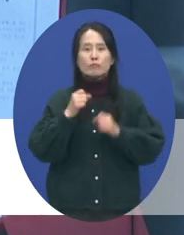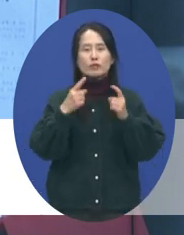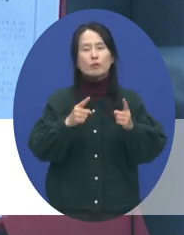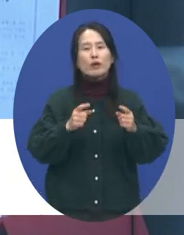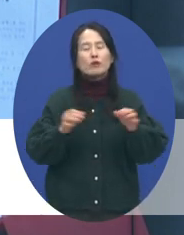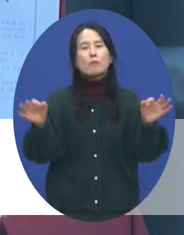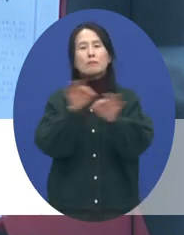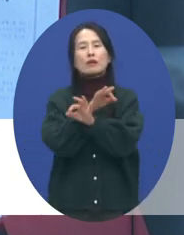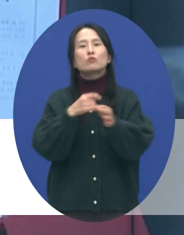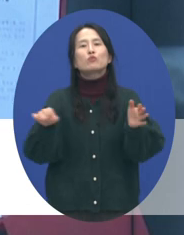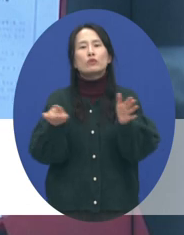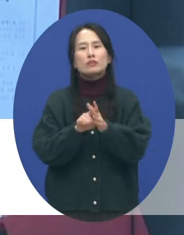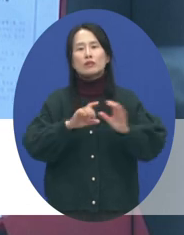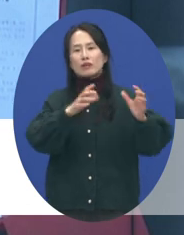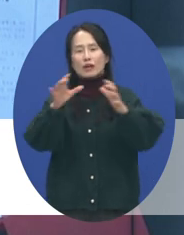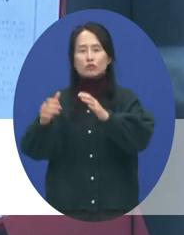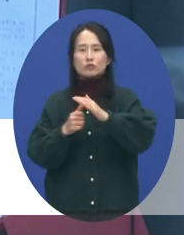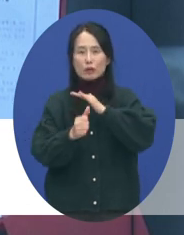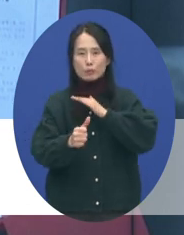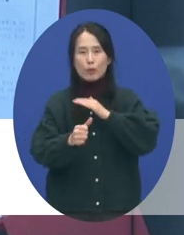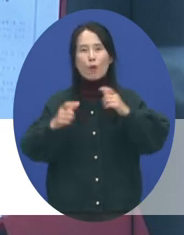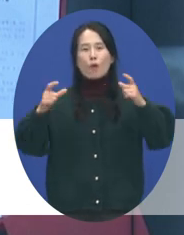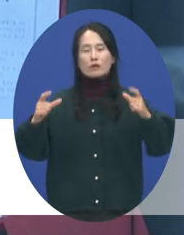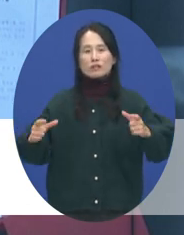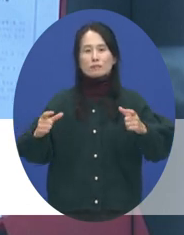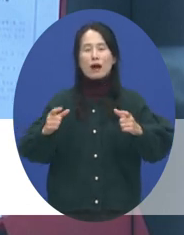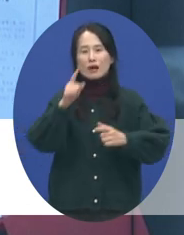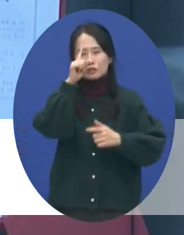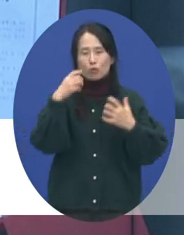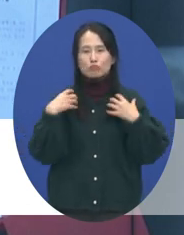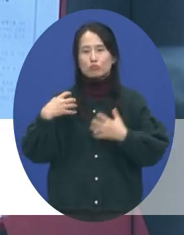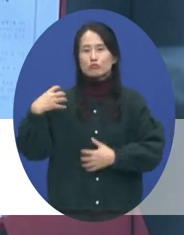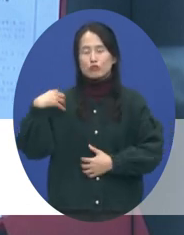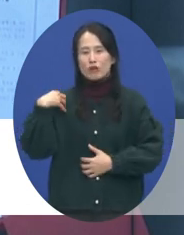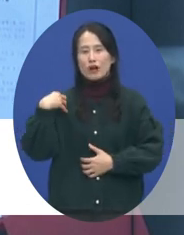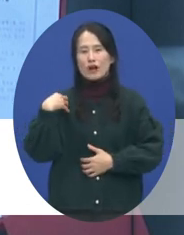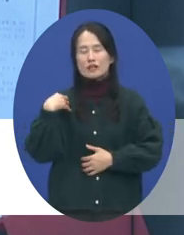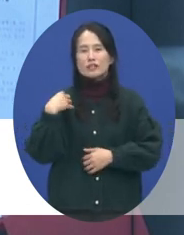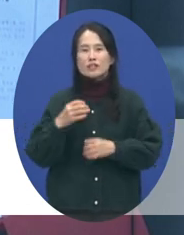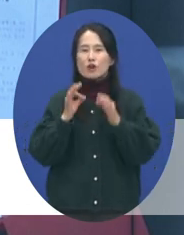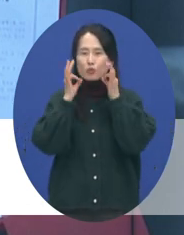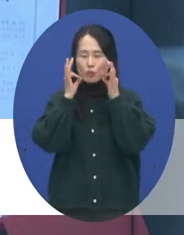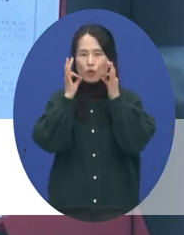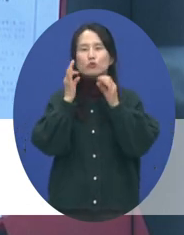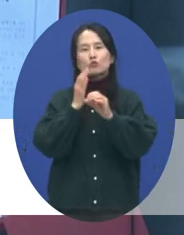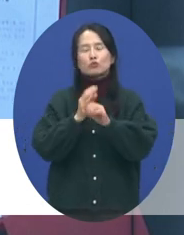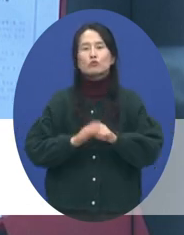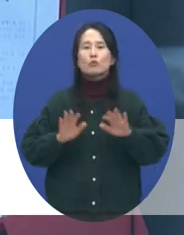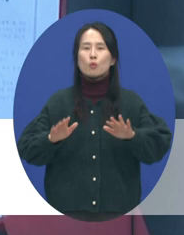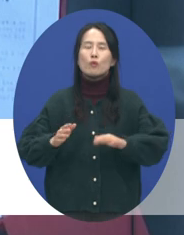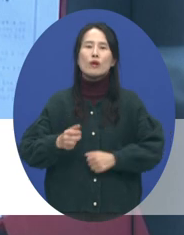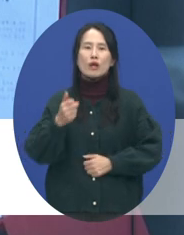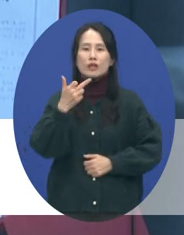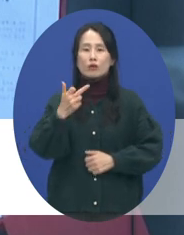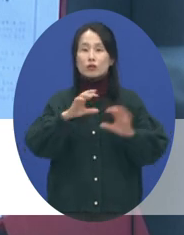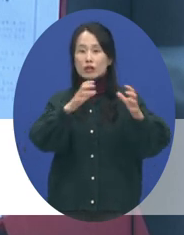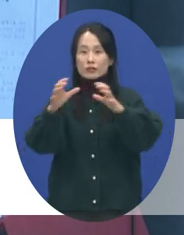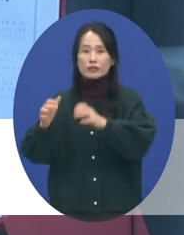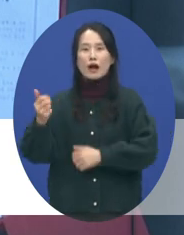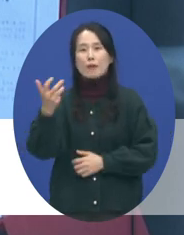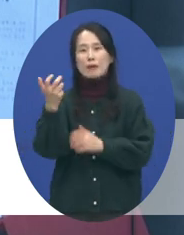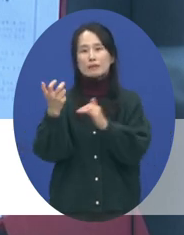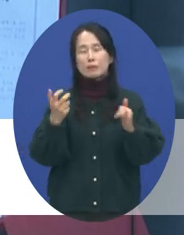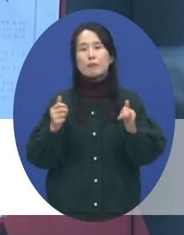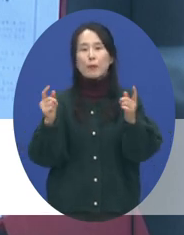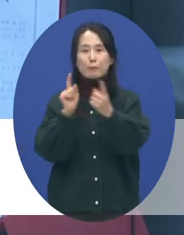기회로 만들기 위해 각국 인사들과 지방정부의 역할을 구심 중인데요. 올해에만 17개국 80여 명을 만났습니다.